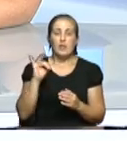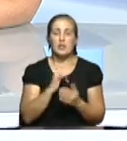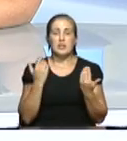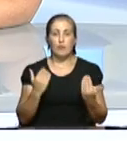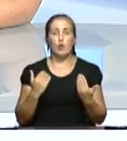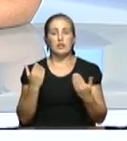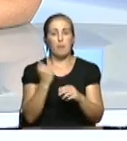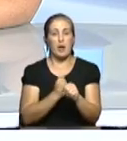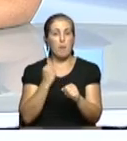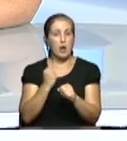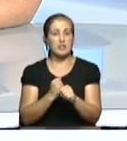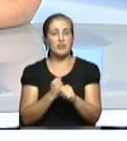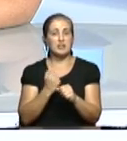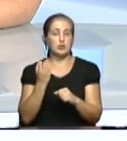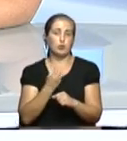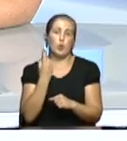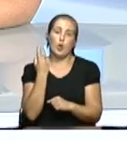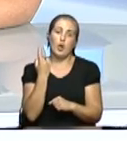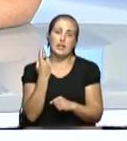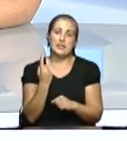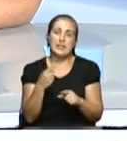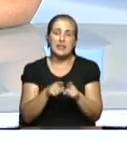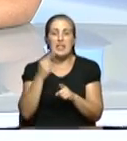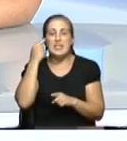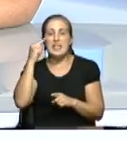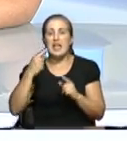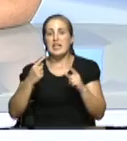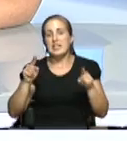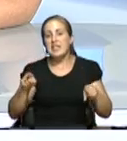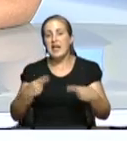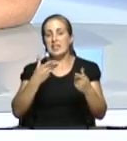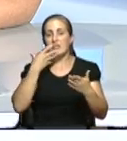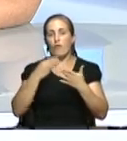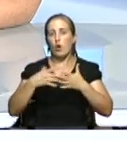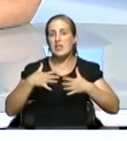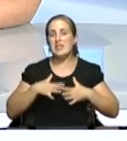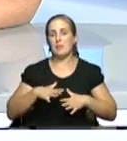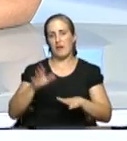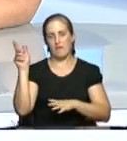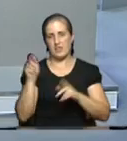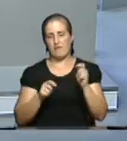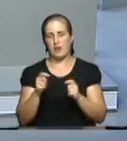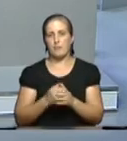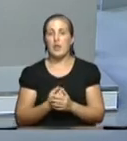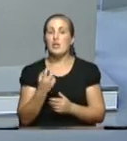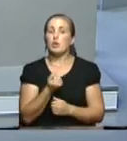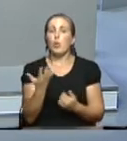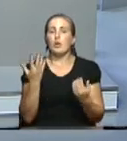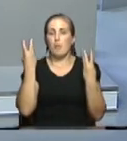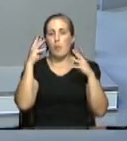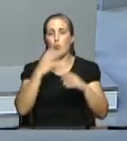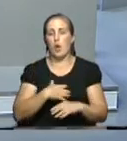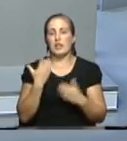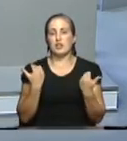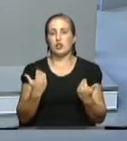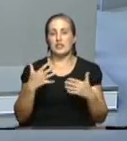прорабатывается именно еще длинным такая идея создания своего крымского фестиваля насколько популярна среди крымчан у своего